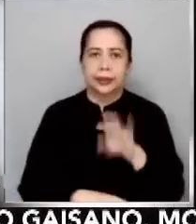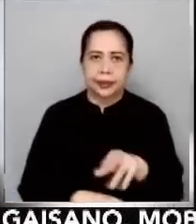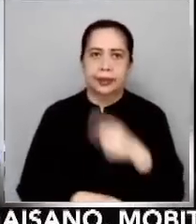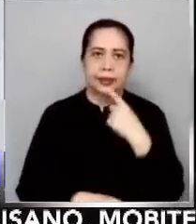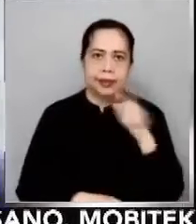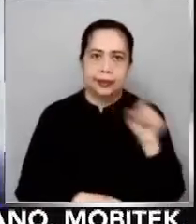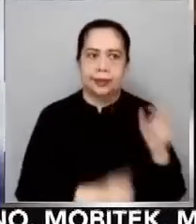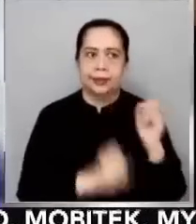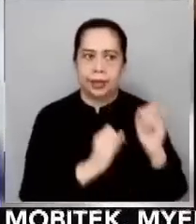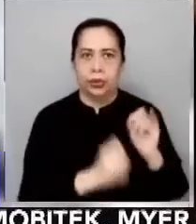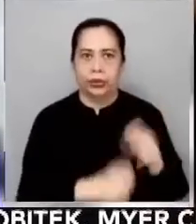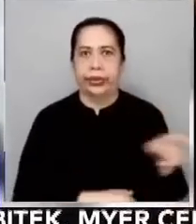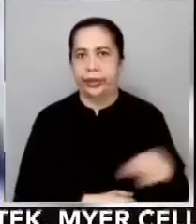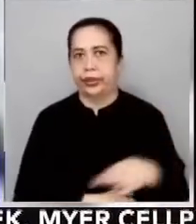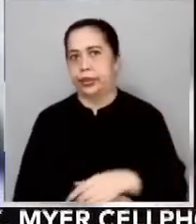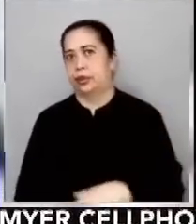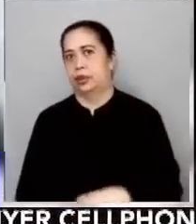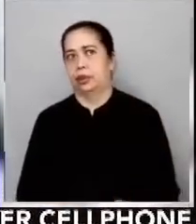po yan eh.